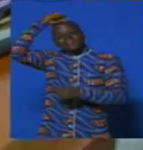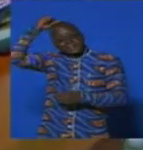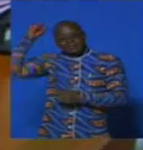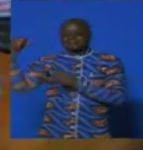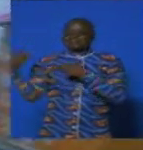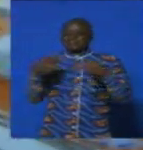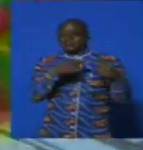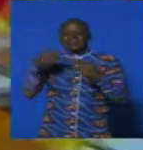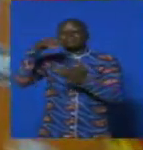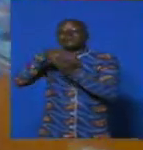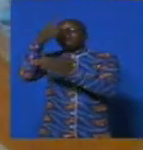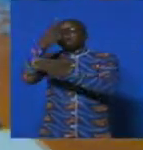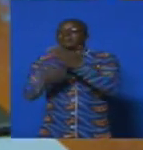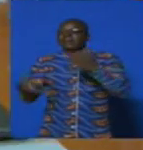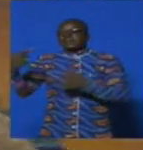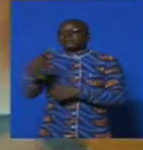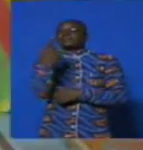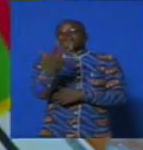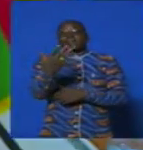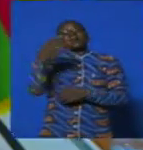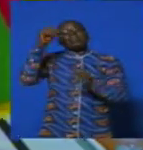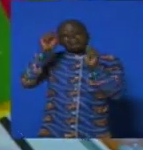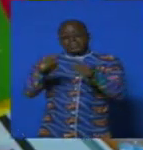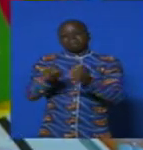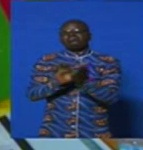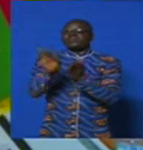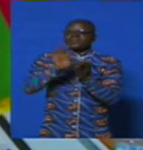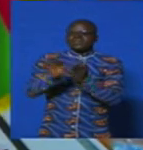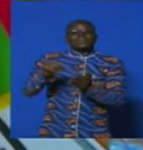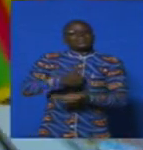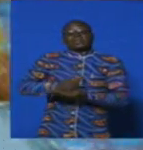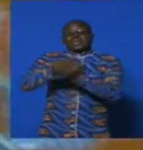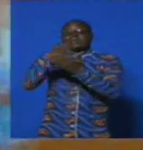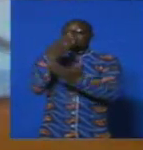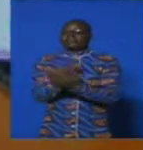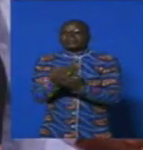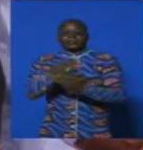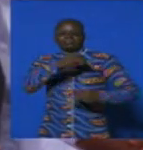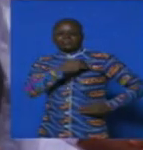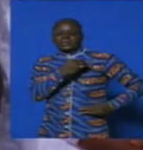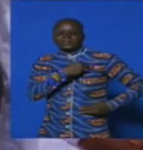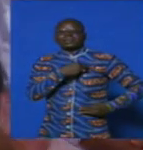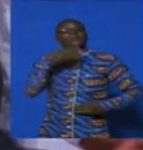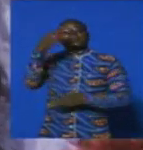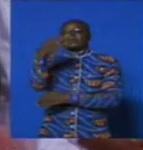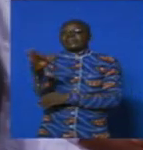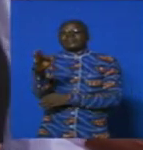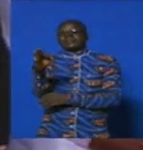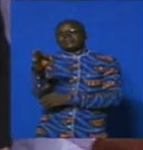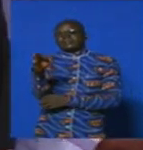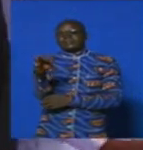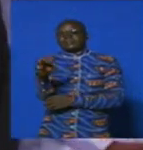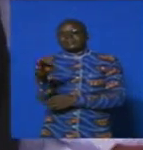lequel le G5 Sahel peut compter sur le soutien financier et militaire de Paris. Nous nous